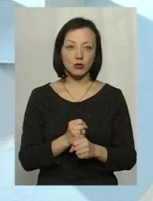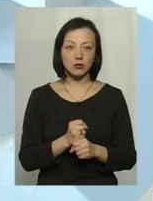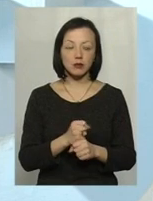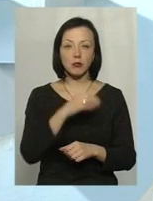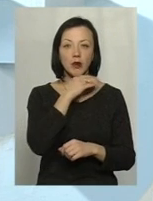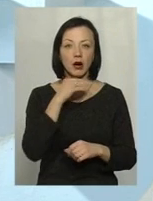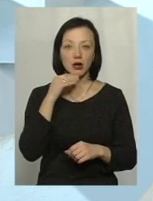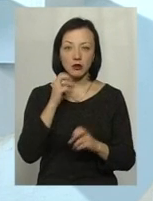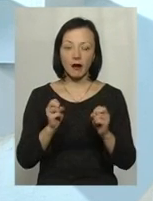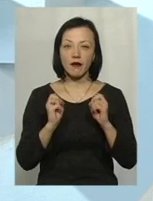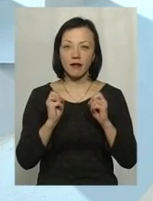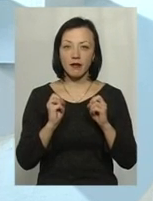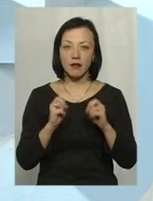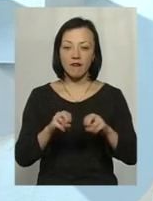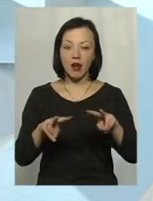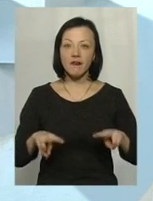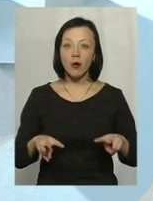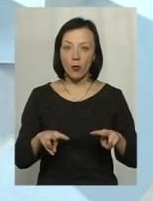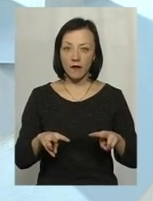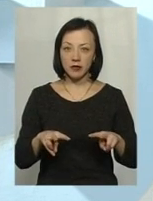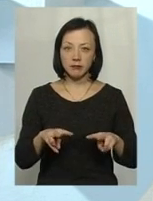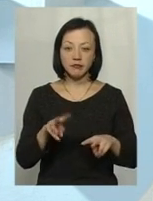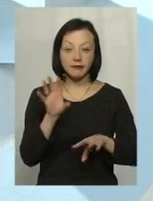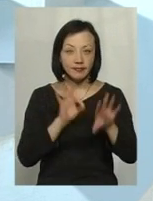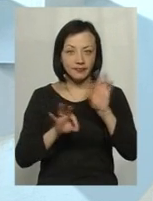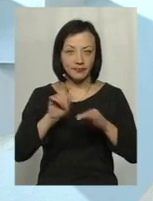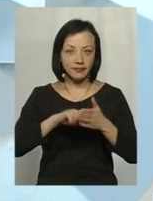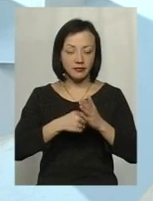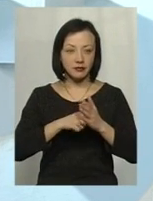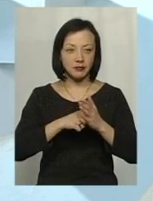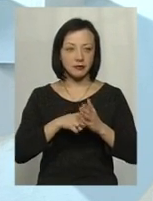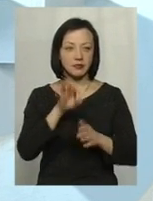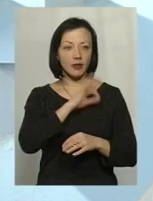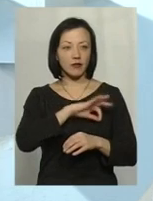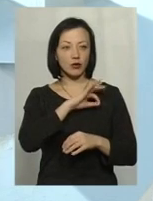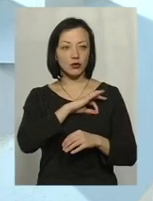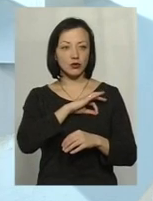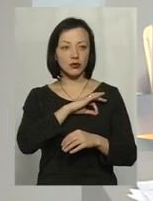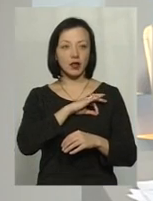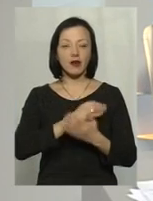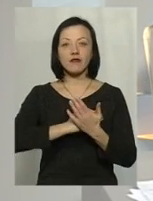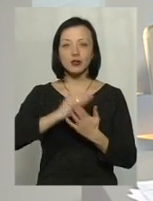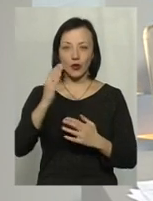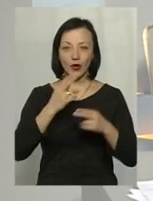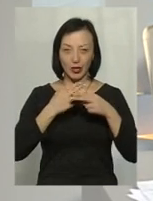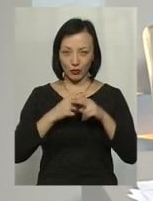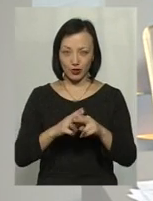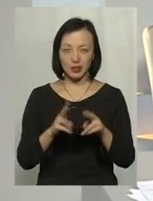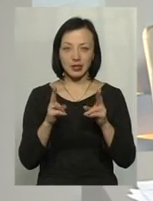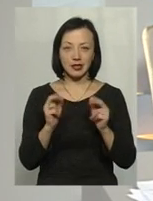дуже багато кваліфікованих крадіжок шляхом підбору ключа, використовуючи... Тобто вже високотехнологічні.